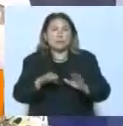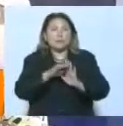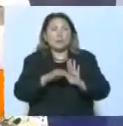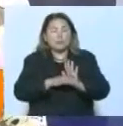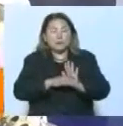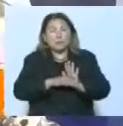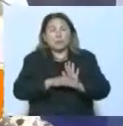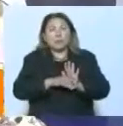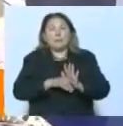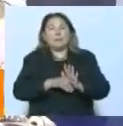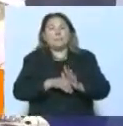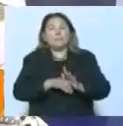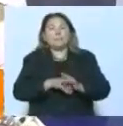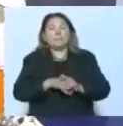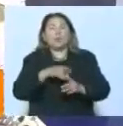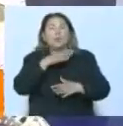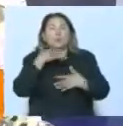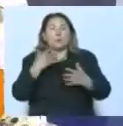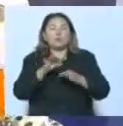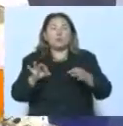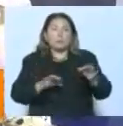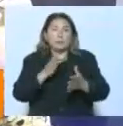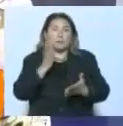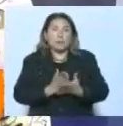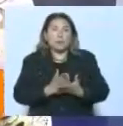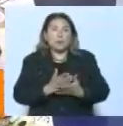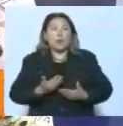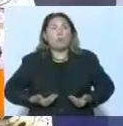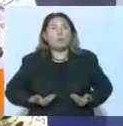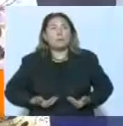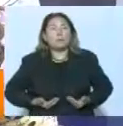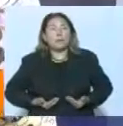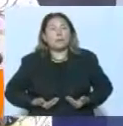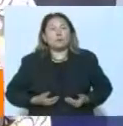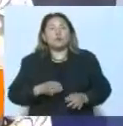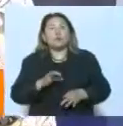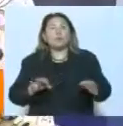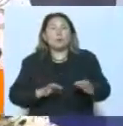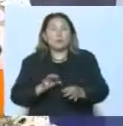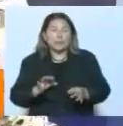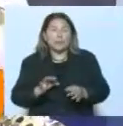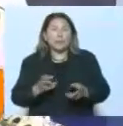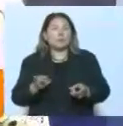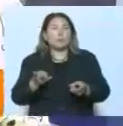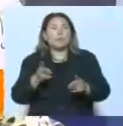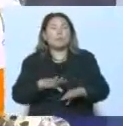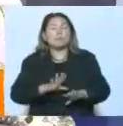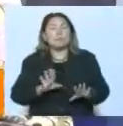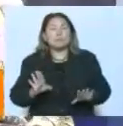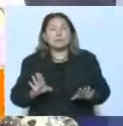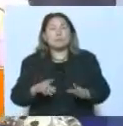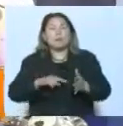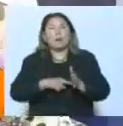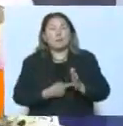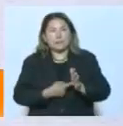бағытта жұмыстанатын көптеген жобалар бар. Ал өңірлер бұл жобада кейінге қалмасын деп, осы мақсатта